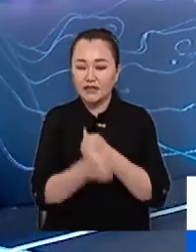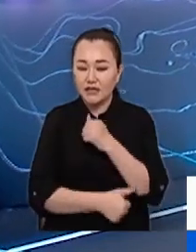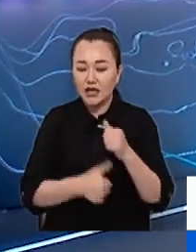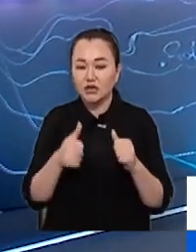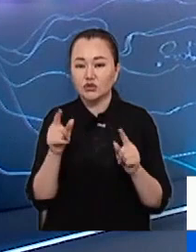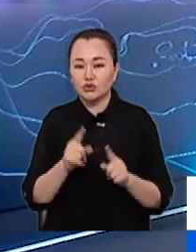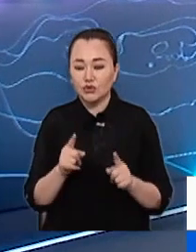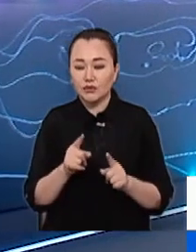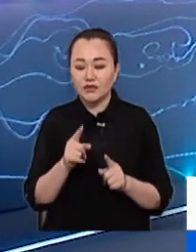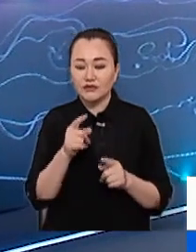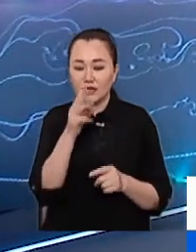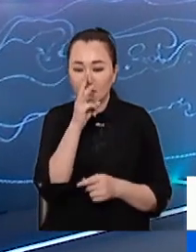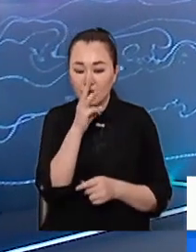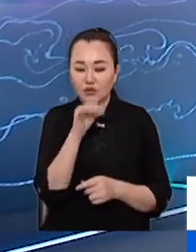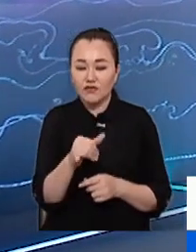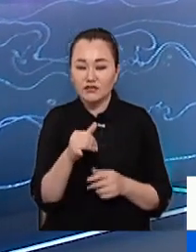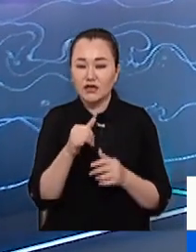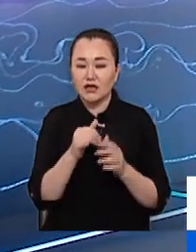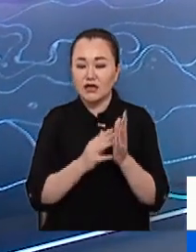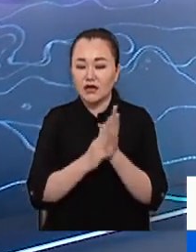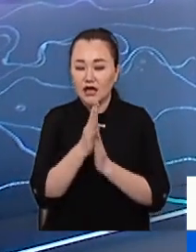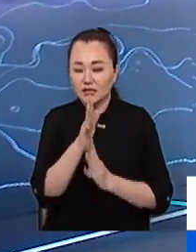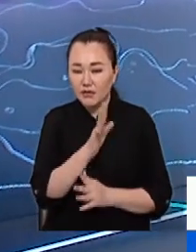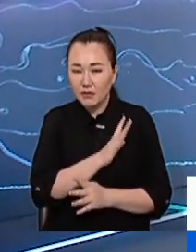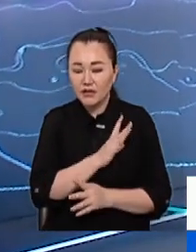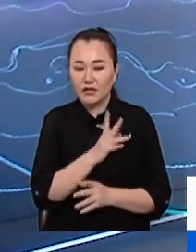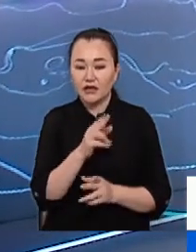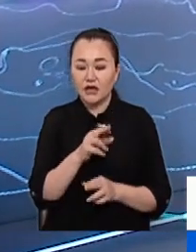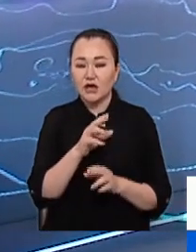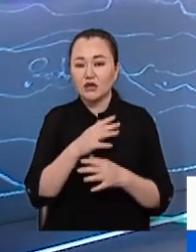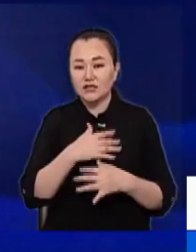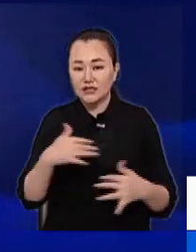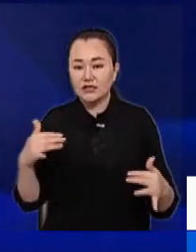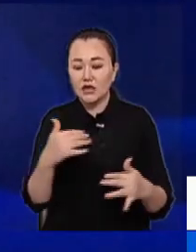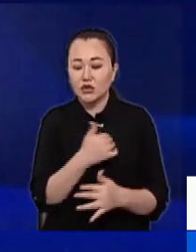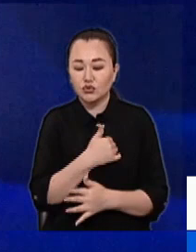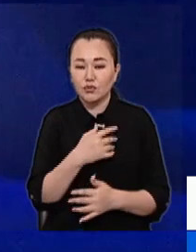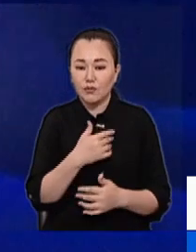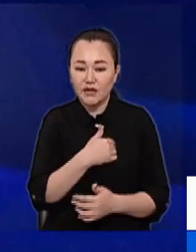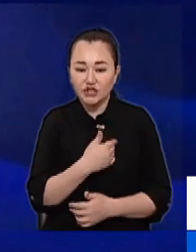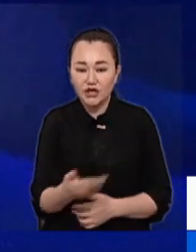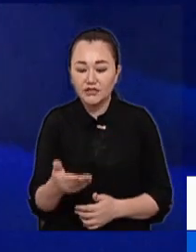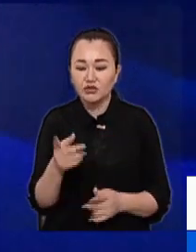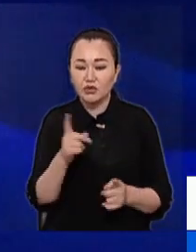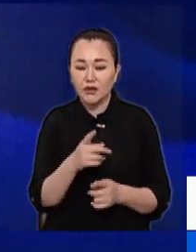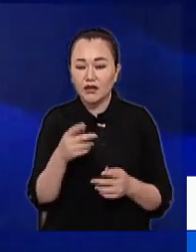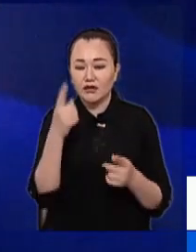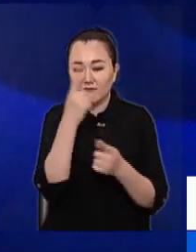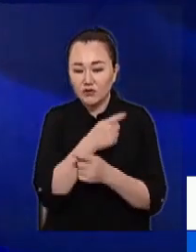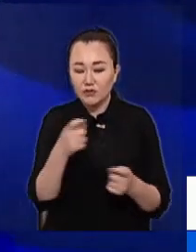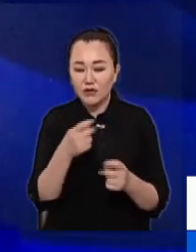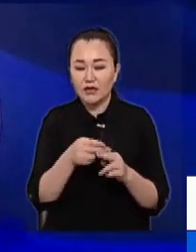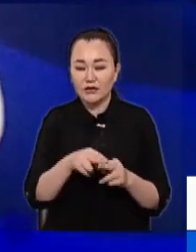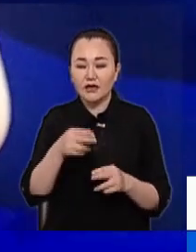чтобы зарплаты у вас росли. Для зрителей, ну, хочу пожелать, чтобы Информбюро —